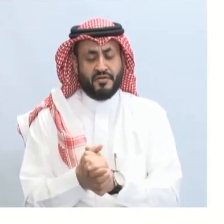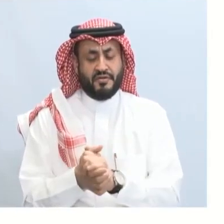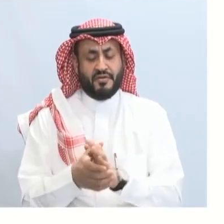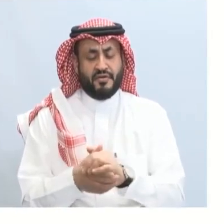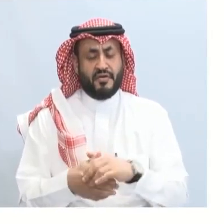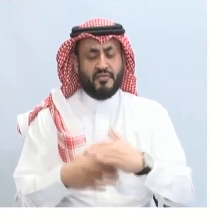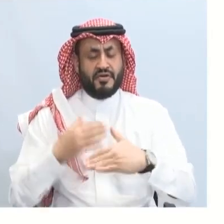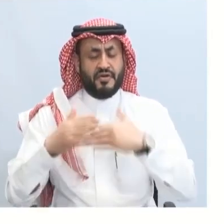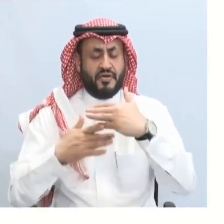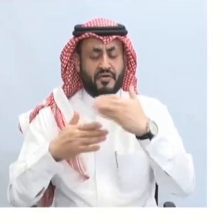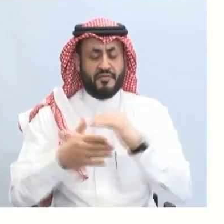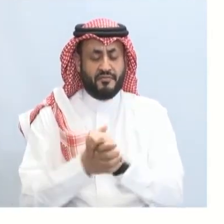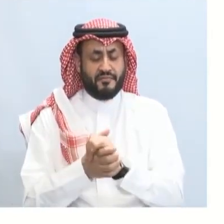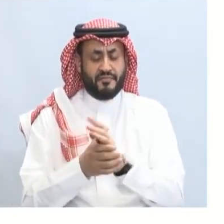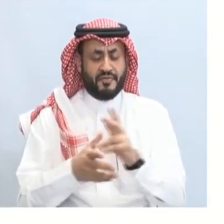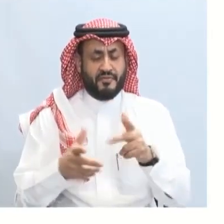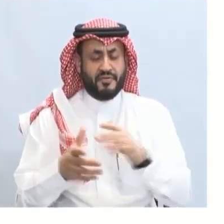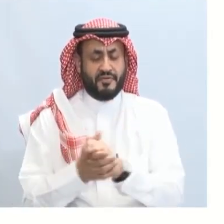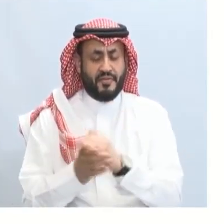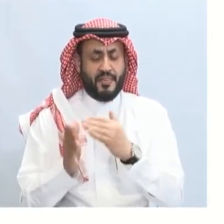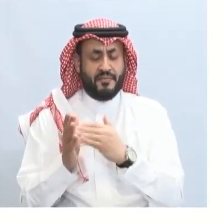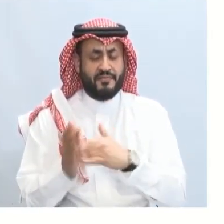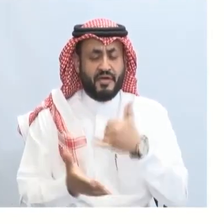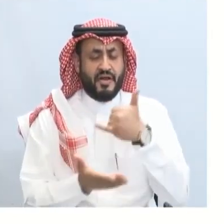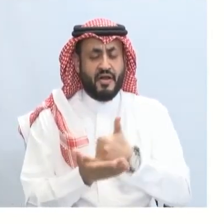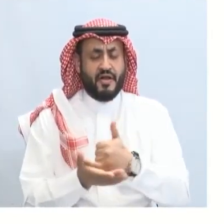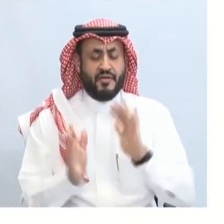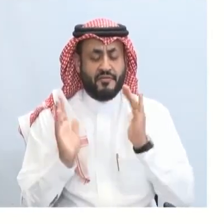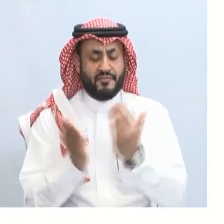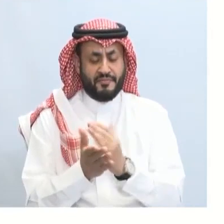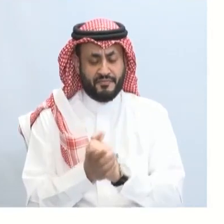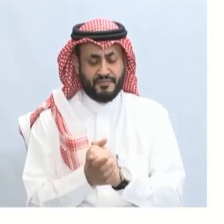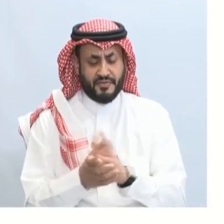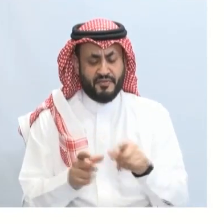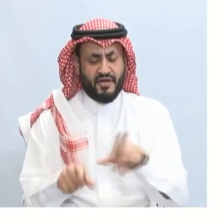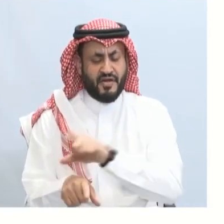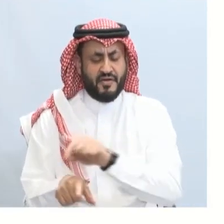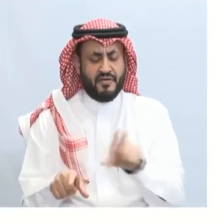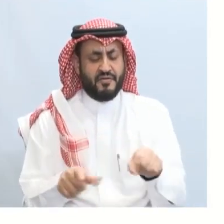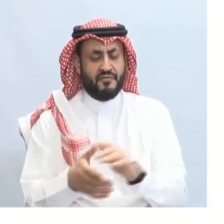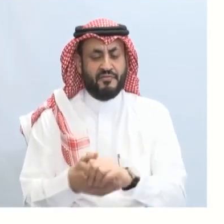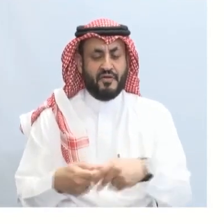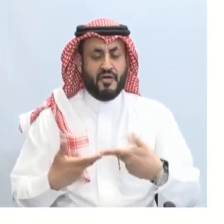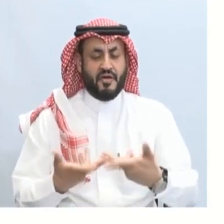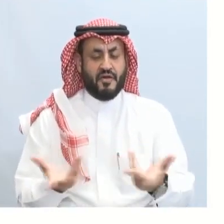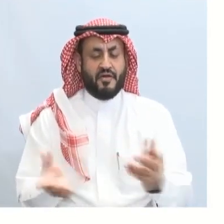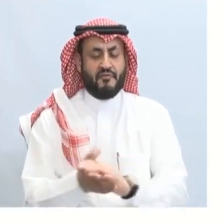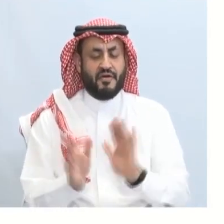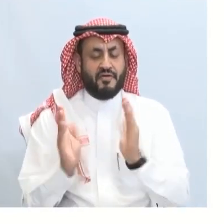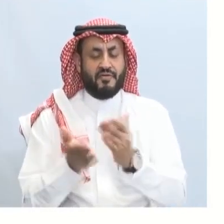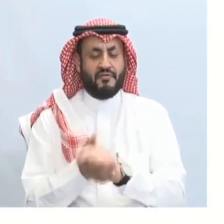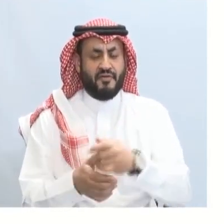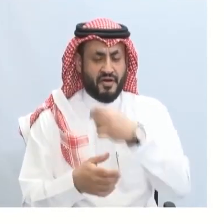الاجتماعي لمشاريع وبرامج المسؤوليه المجتمعيه التي توائم بين الرفاه المجتمعي